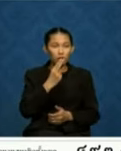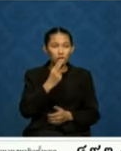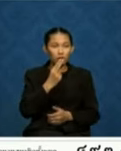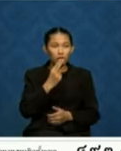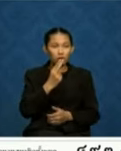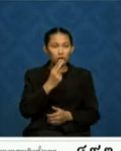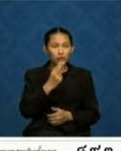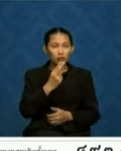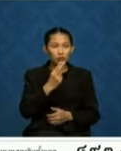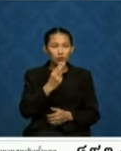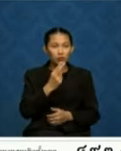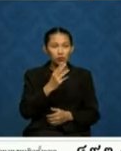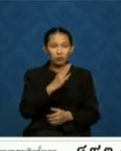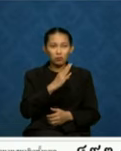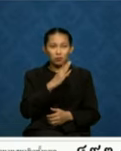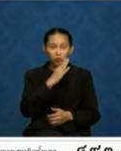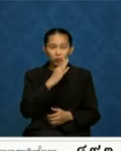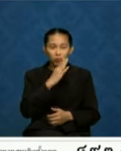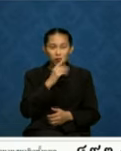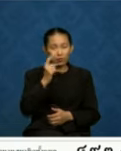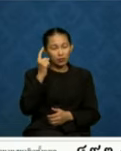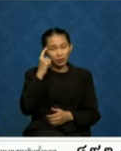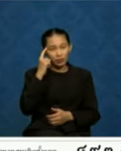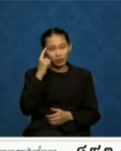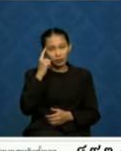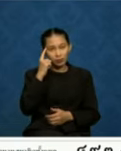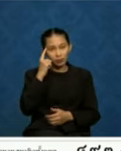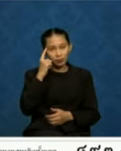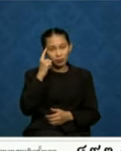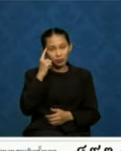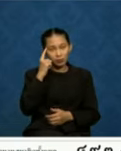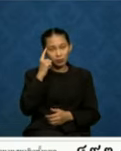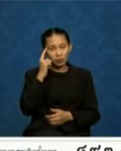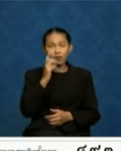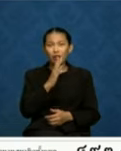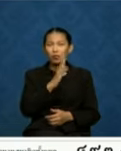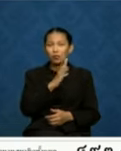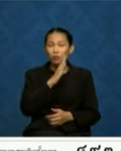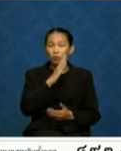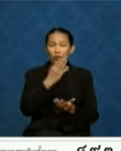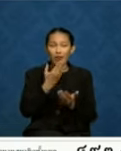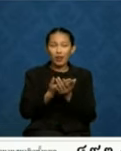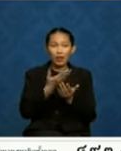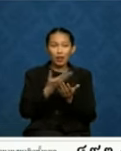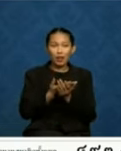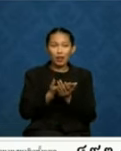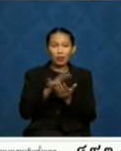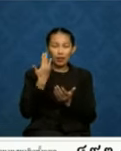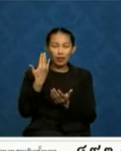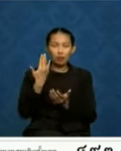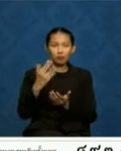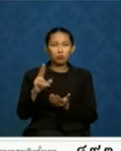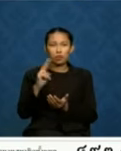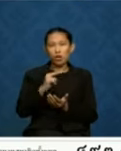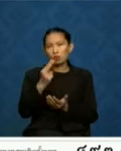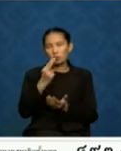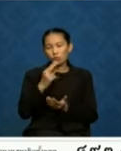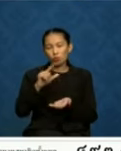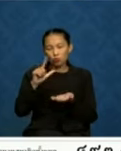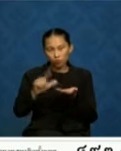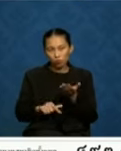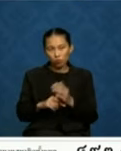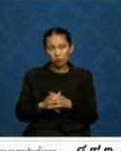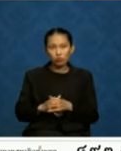การตั้งอยู่บนสมมติฐานที่ว่าถ้าราคาสูงขึ้นการบริโภคจะลดลงและ